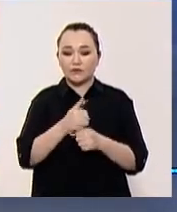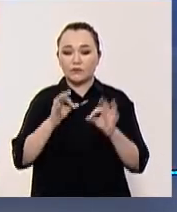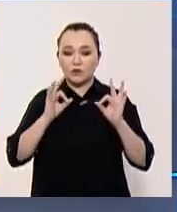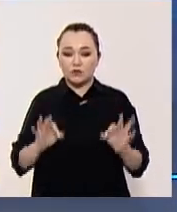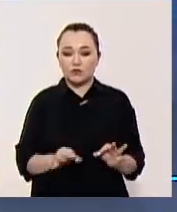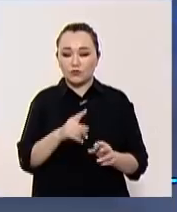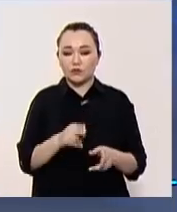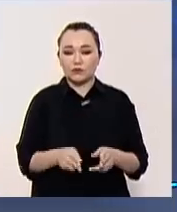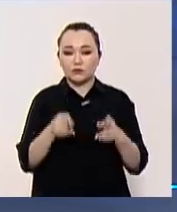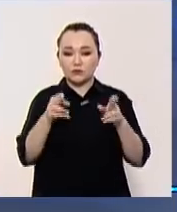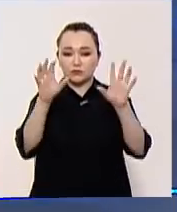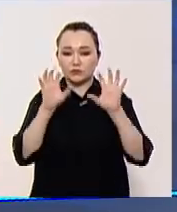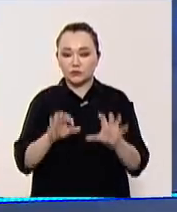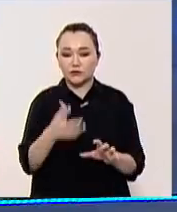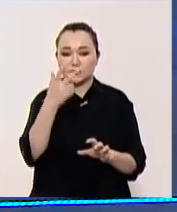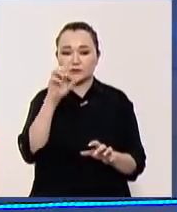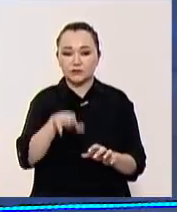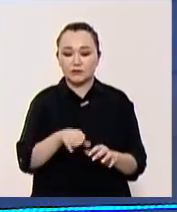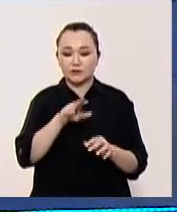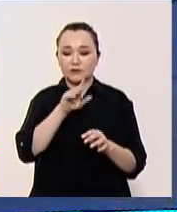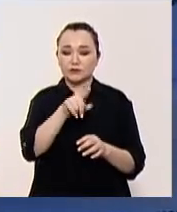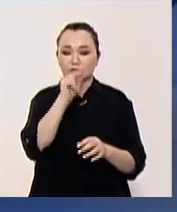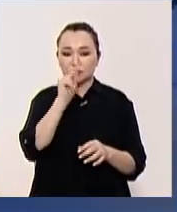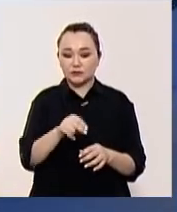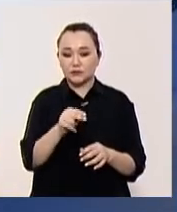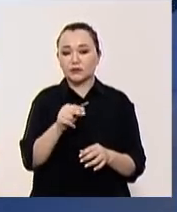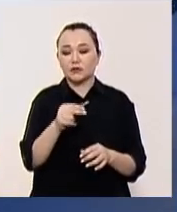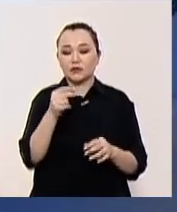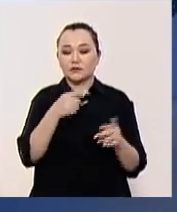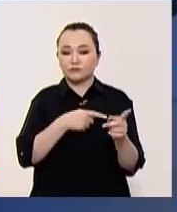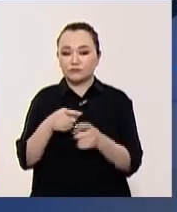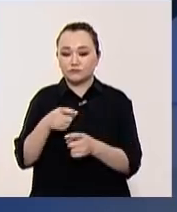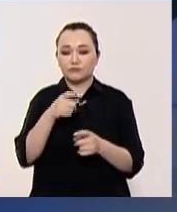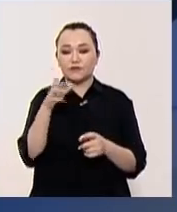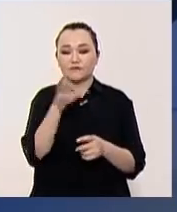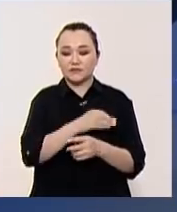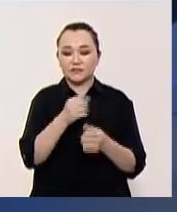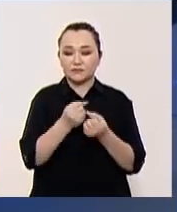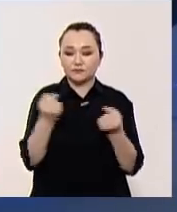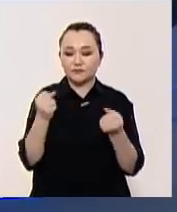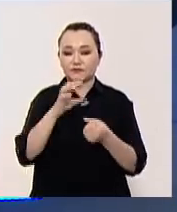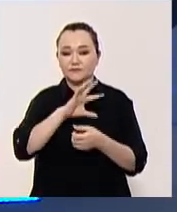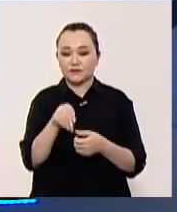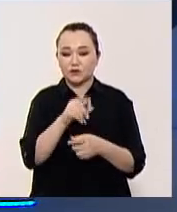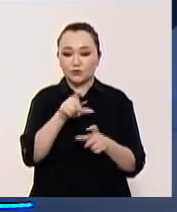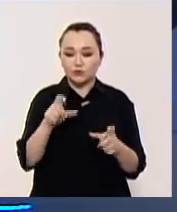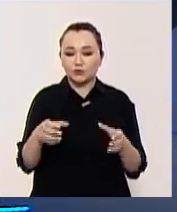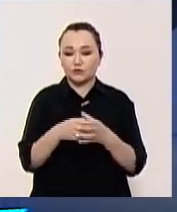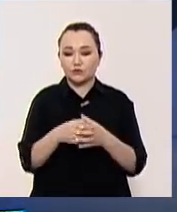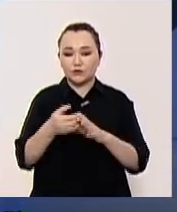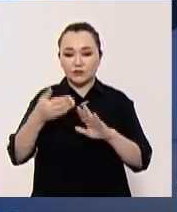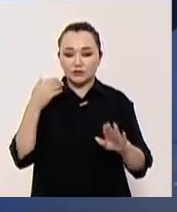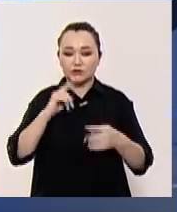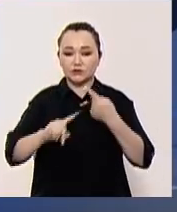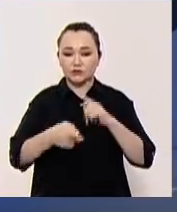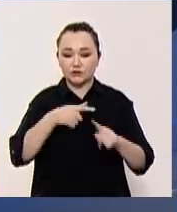ол қылмыстық кодексінің 3 бабы бойынша күдік келінген. Яғни қару, оқ дәрілер мен жарылғыш заттарды адамдар тобының алдын ала